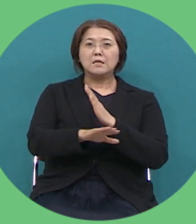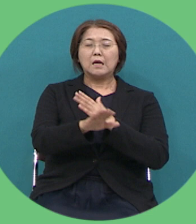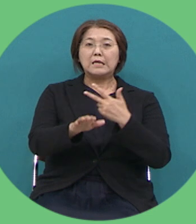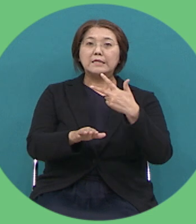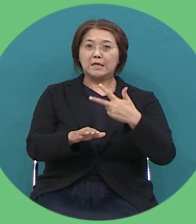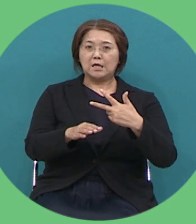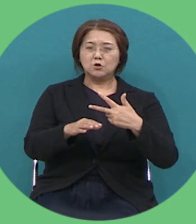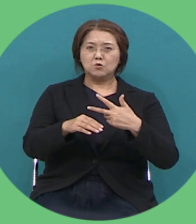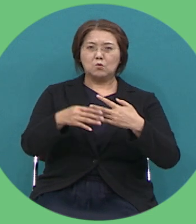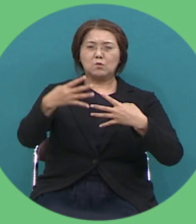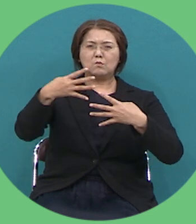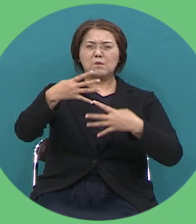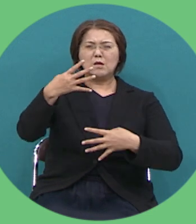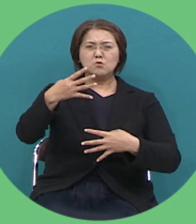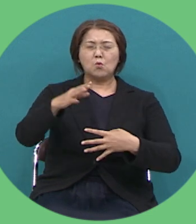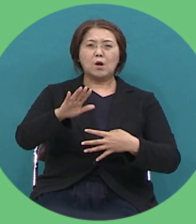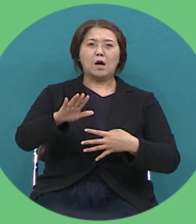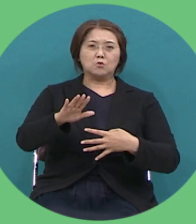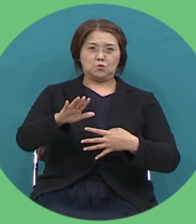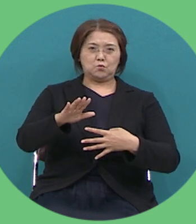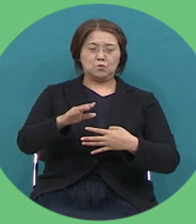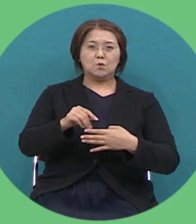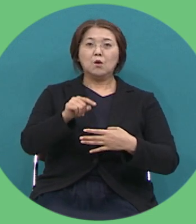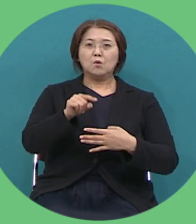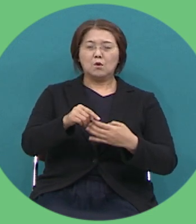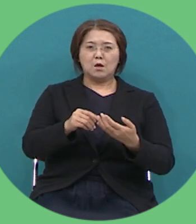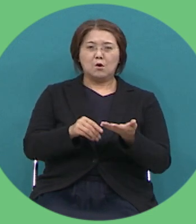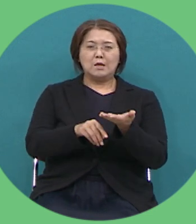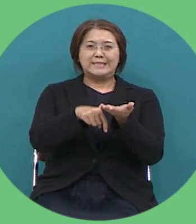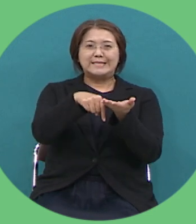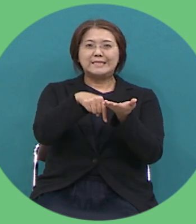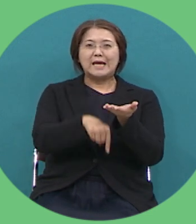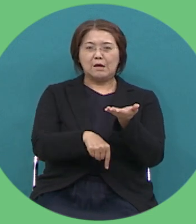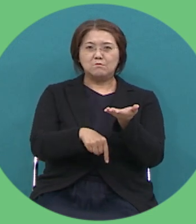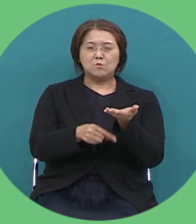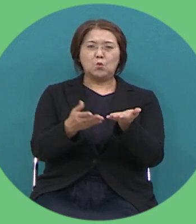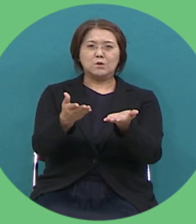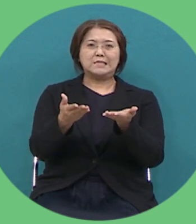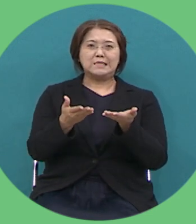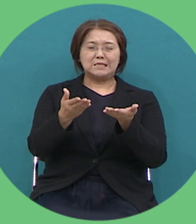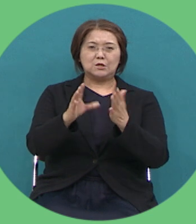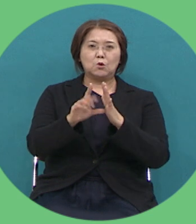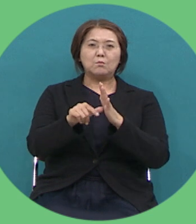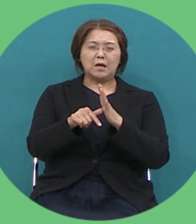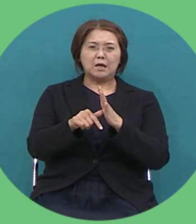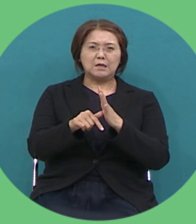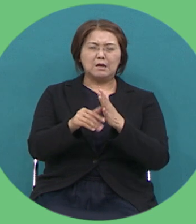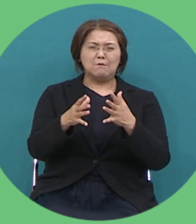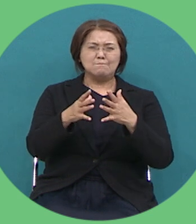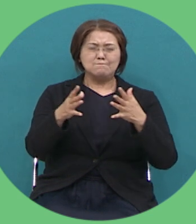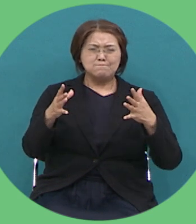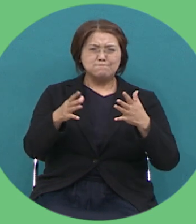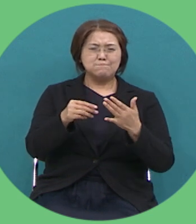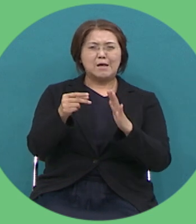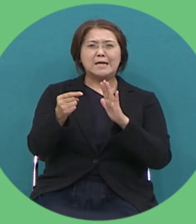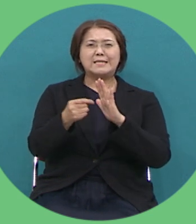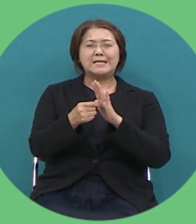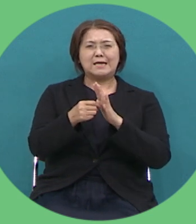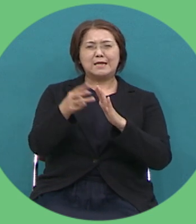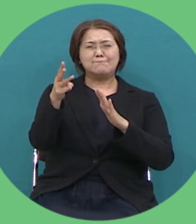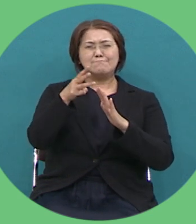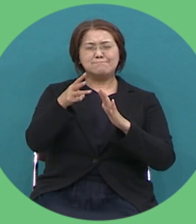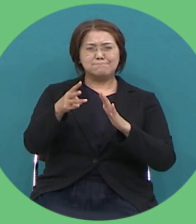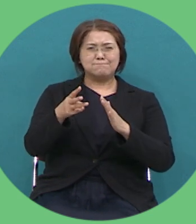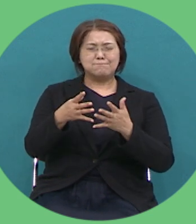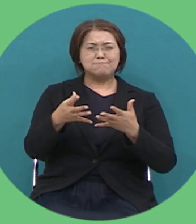要活断層があります。これらを震源とする地震が発生すると甚大な被害をもたらす可能性があります